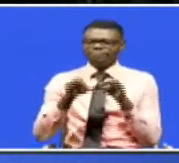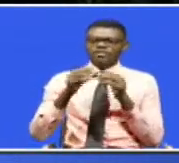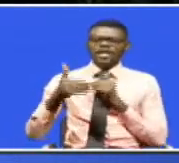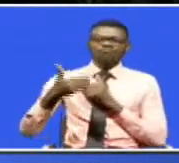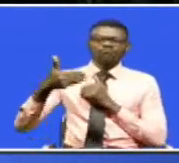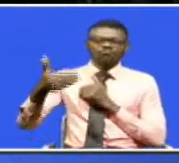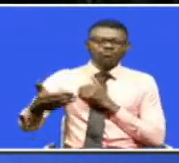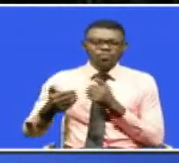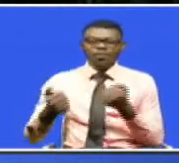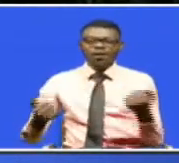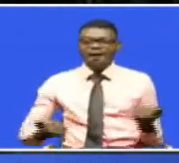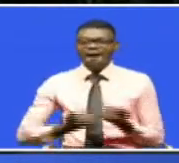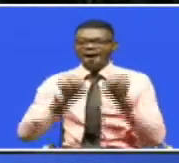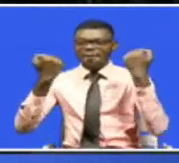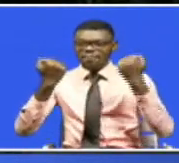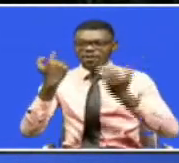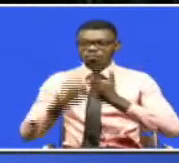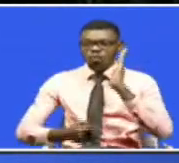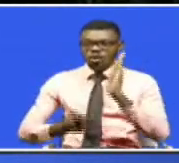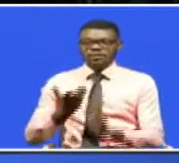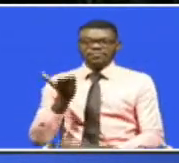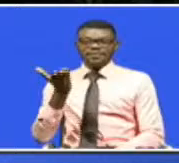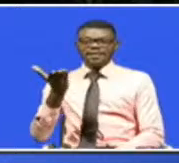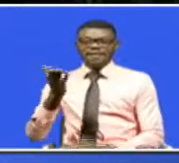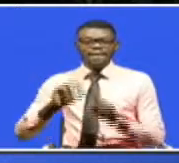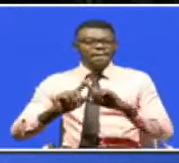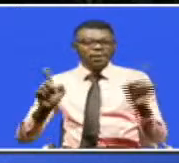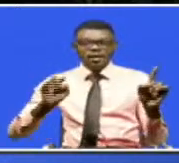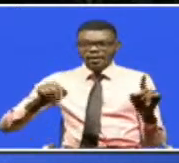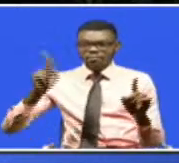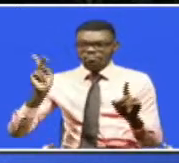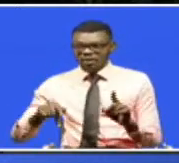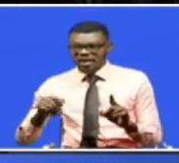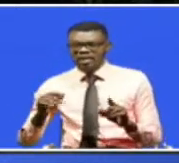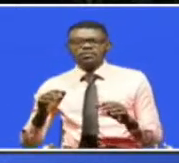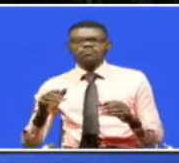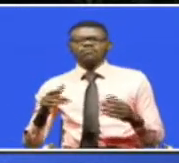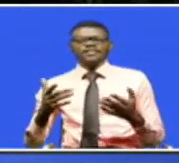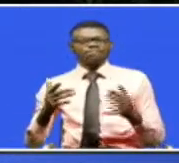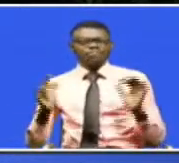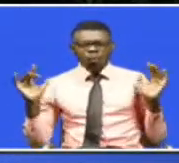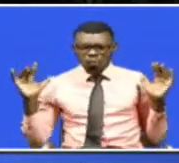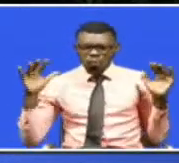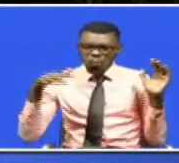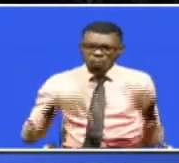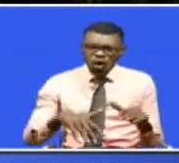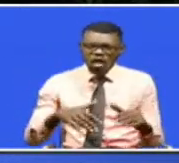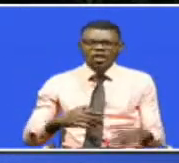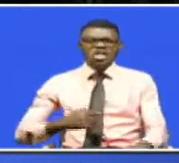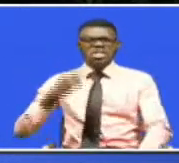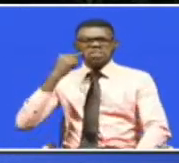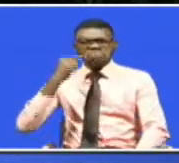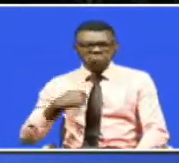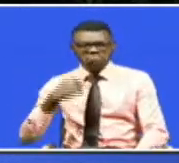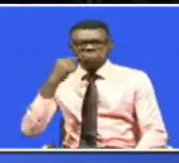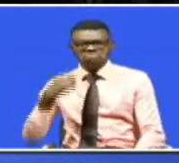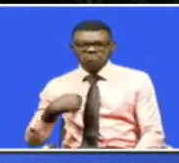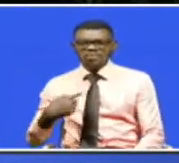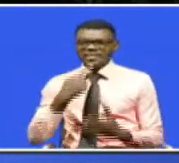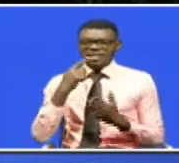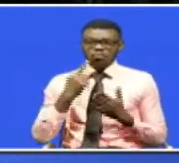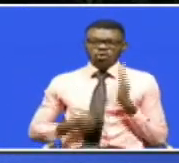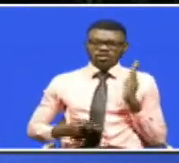ni yapi ataweza kuibuka. Lakini wabunge ambao wameweza kuwa hapa wameweza kujipiga kifua kisema kwamba